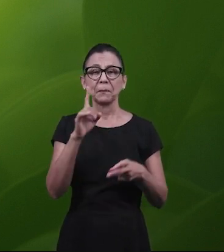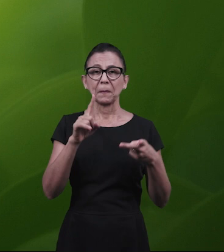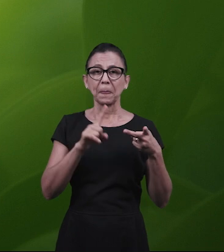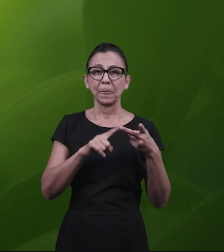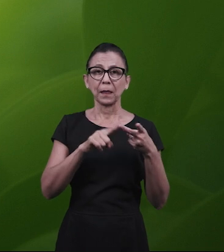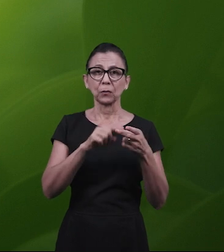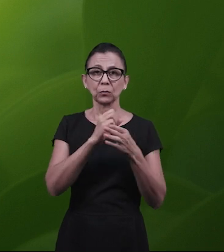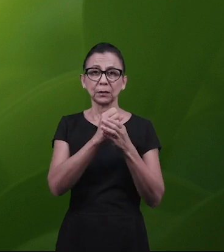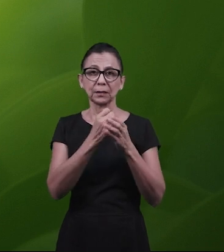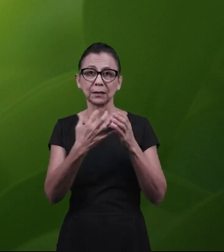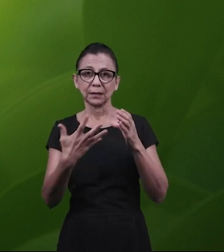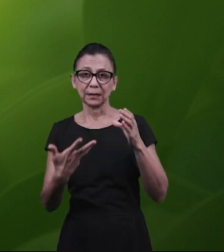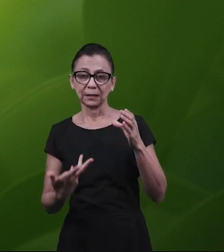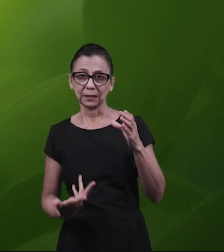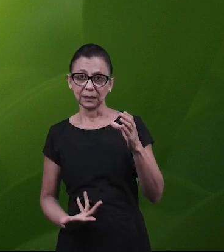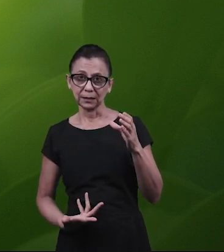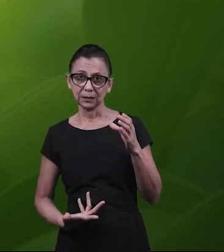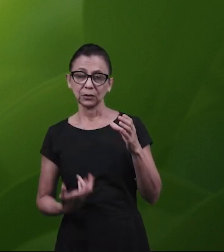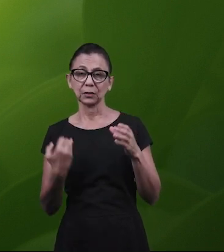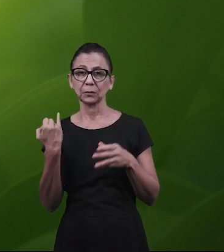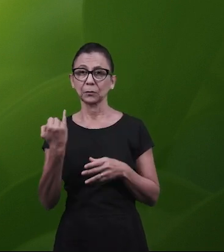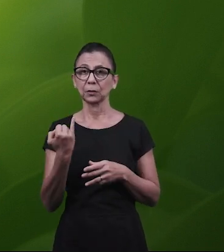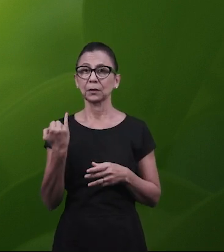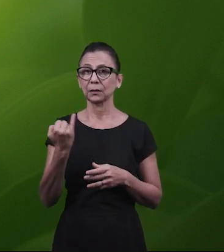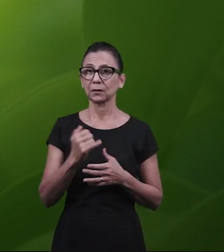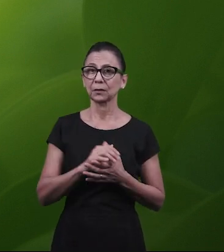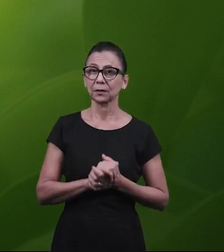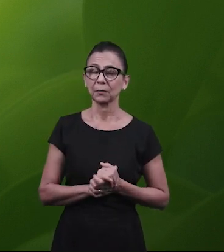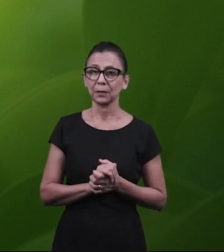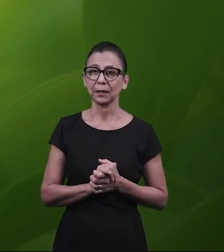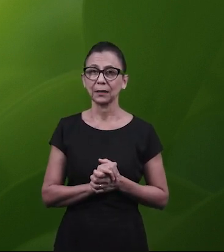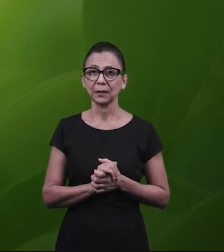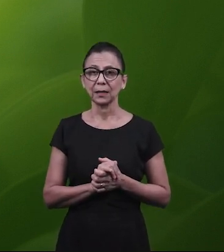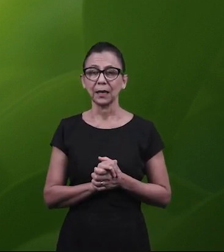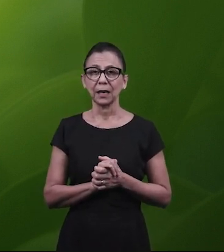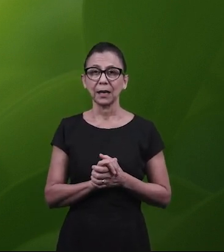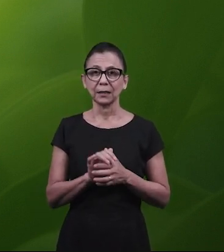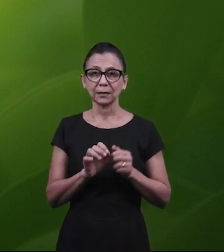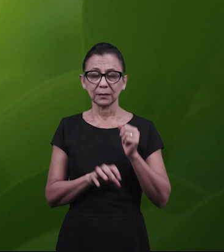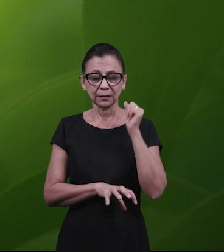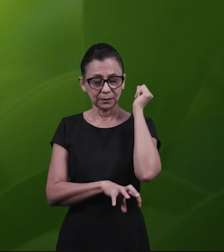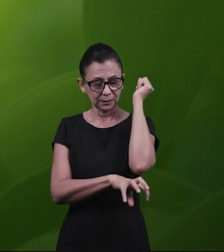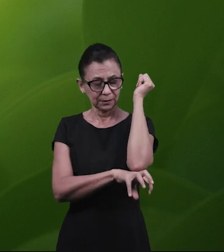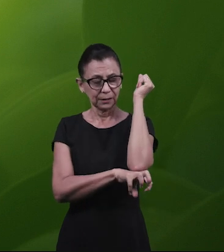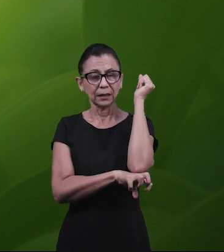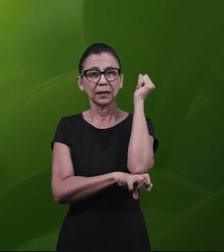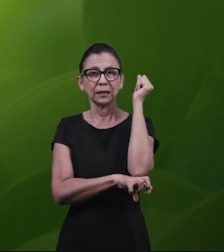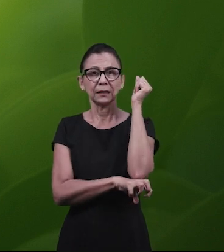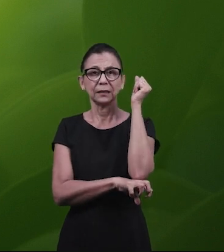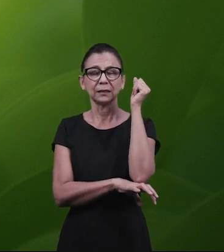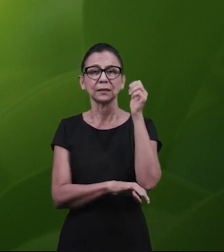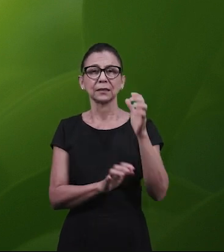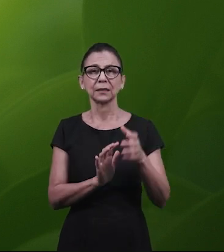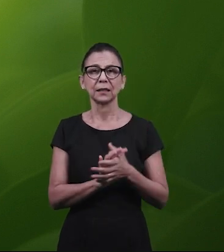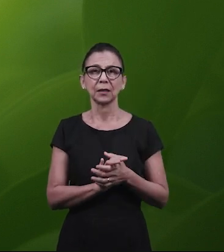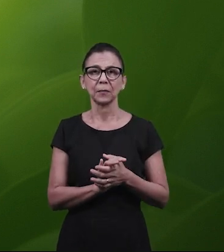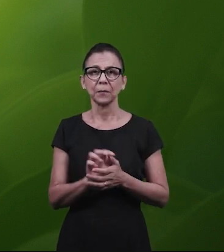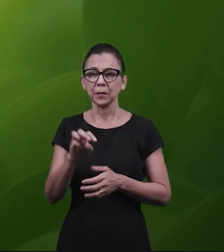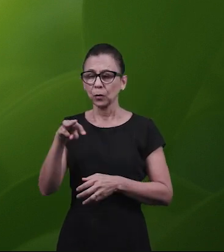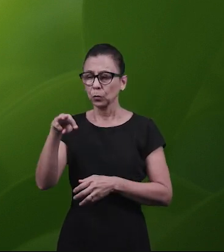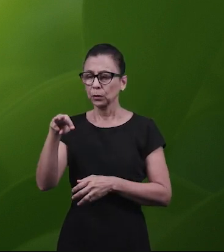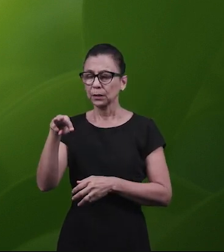couleur un peu plus verte. Et la deuxième, c'est à propos des racines. La racine du blé, elle